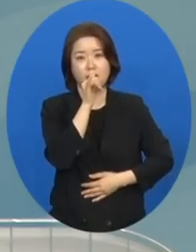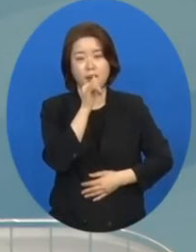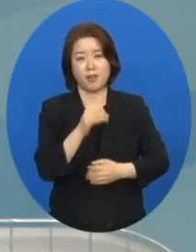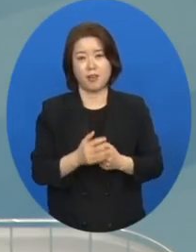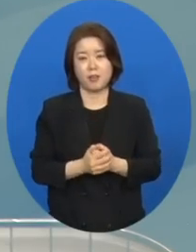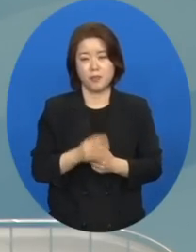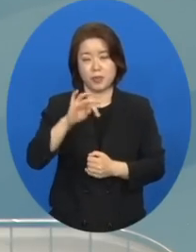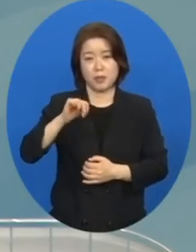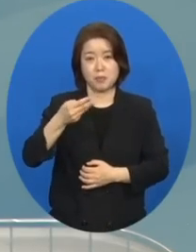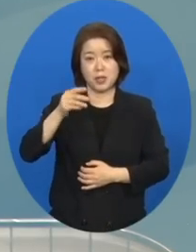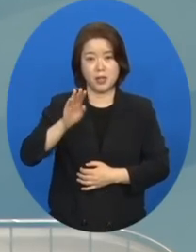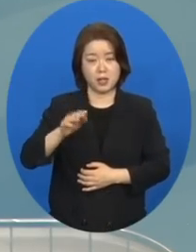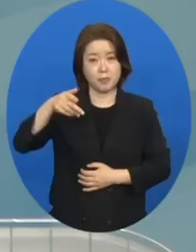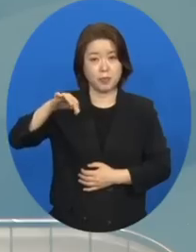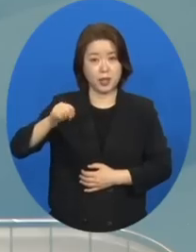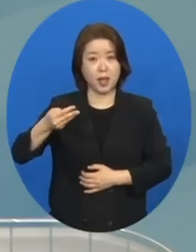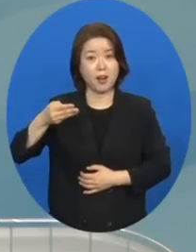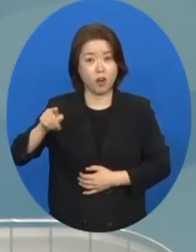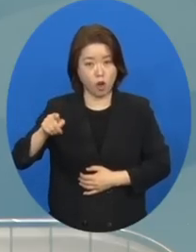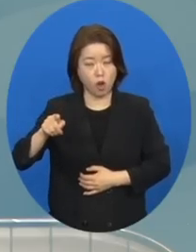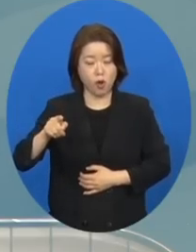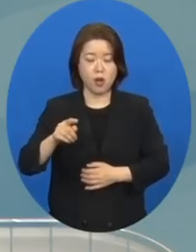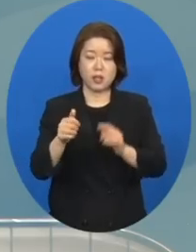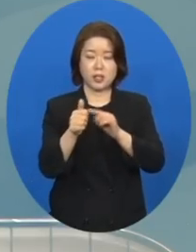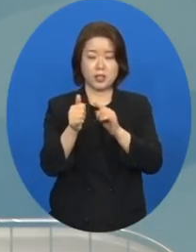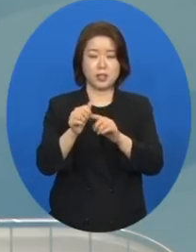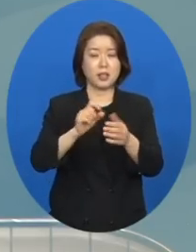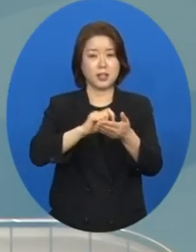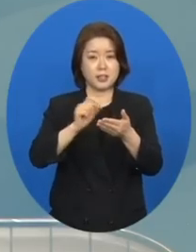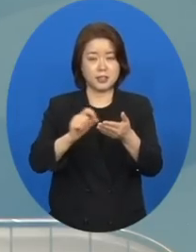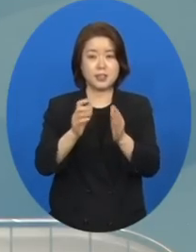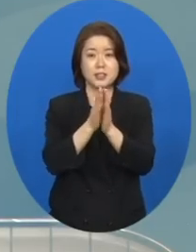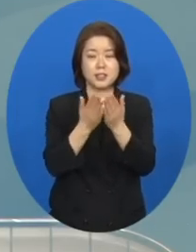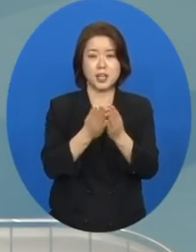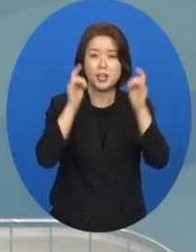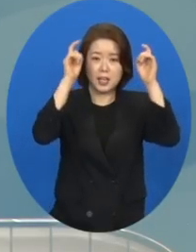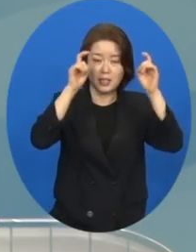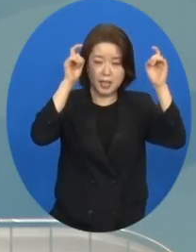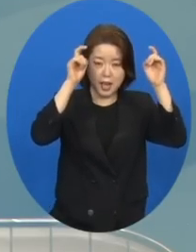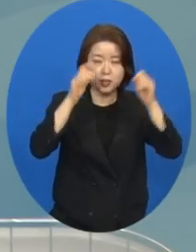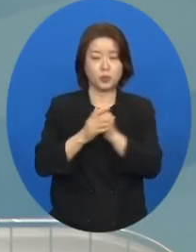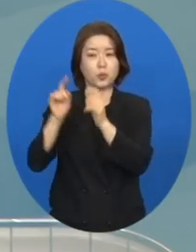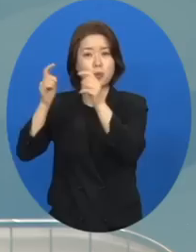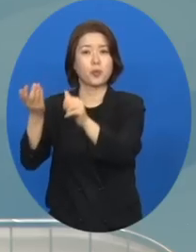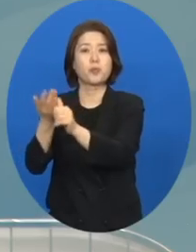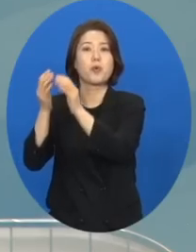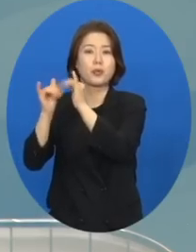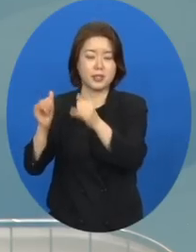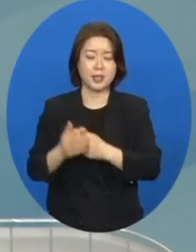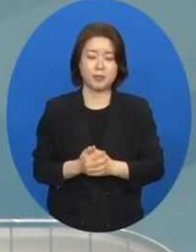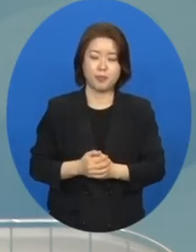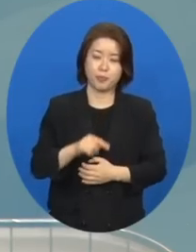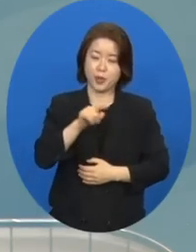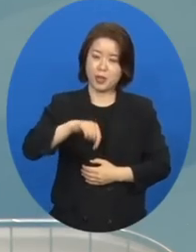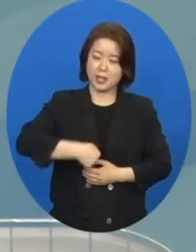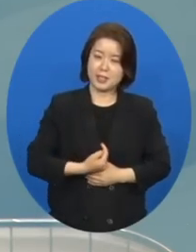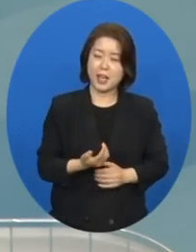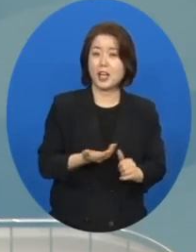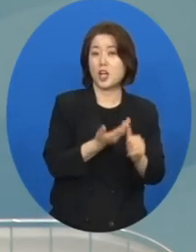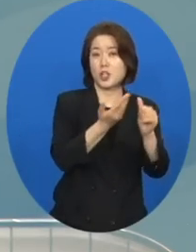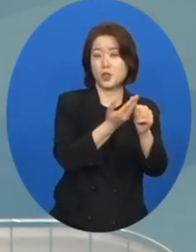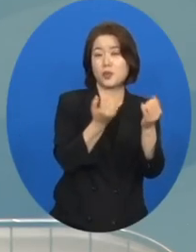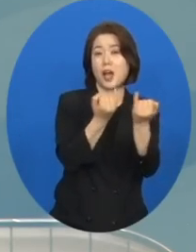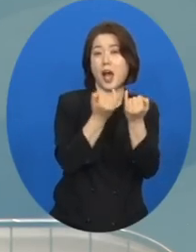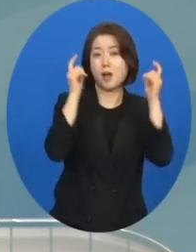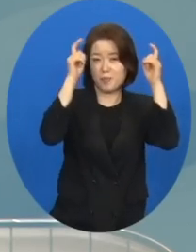펠리 켈러 나가는 사람이 쓴 책이 있어 양과 목자 라는 좋은 책입니다 거기에 보면 자기가 키우던 안냥 이야기가 나와 이암